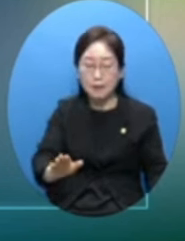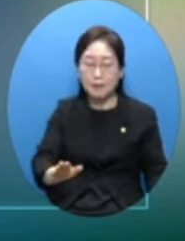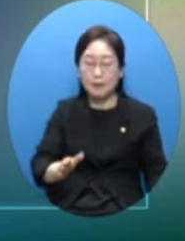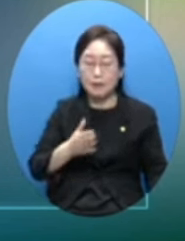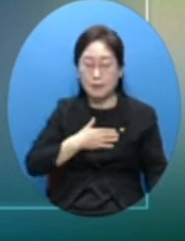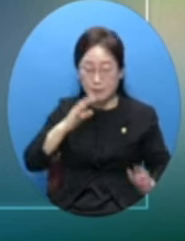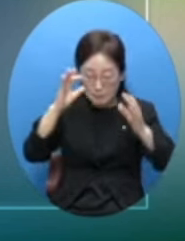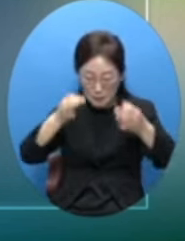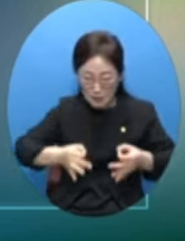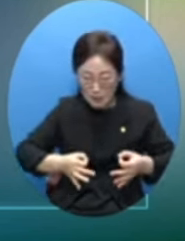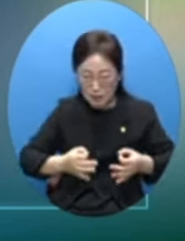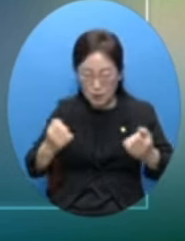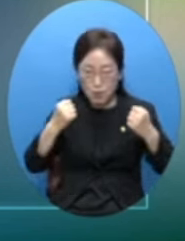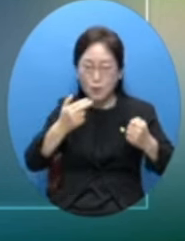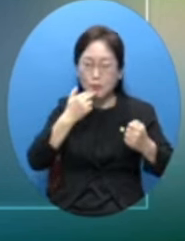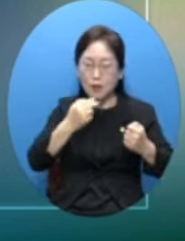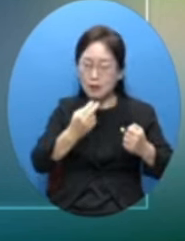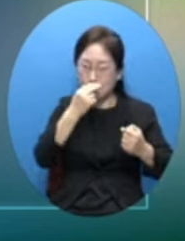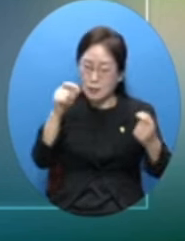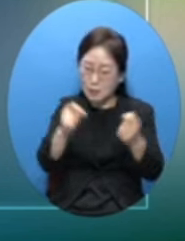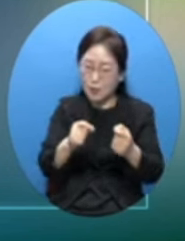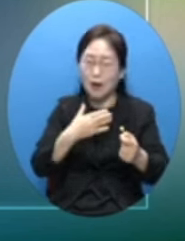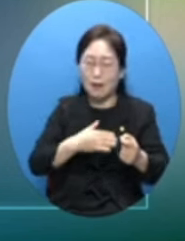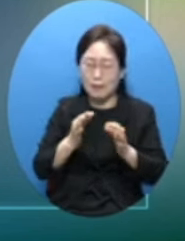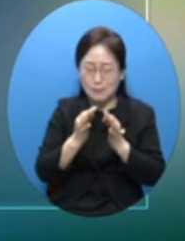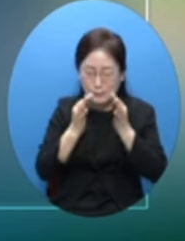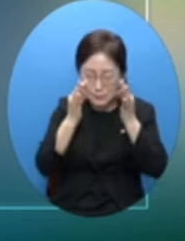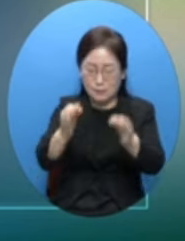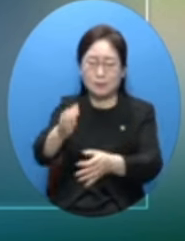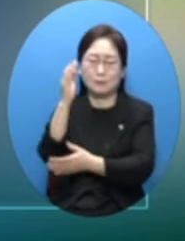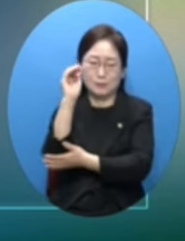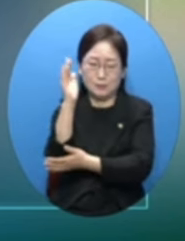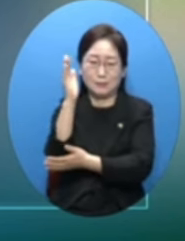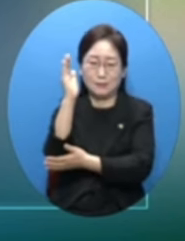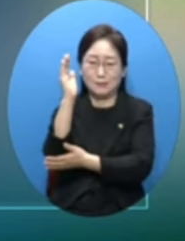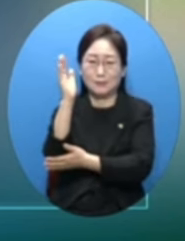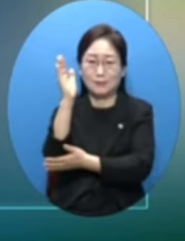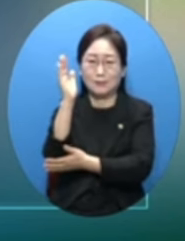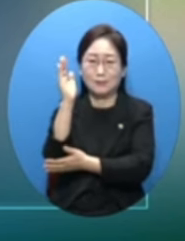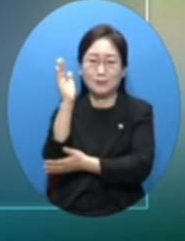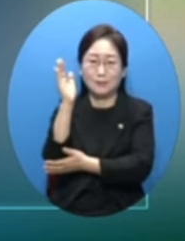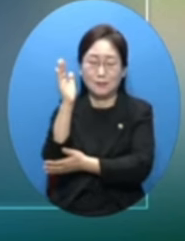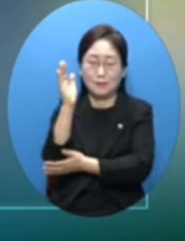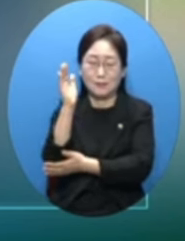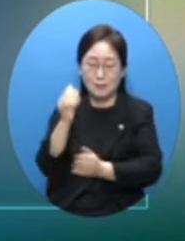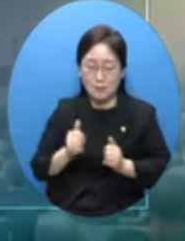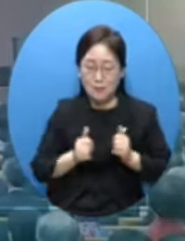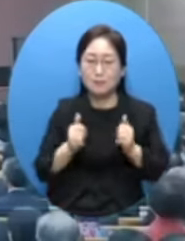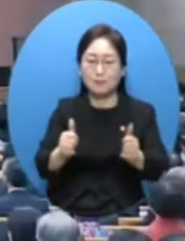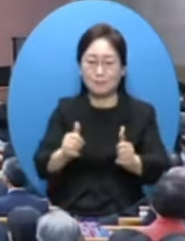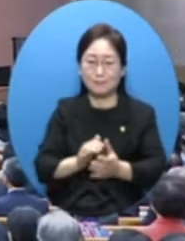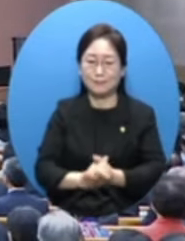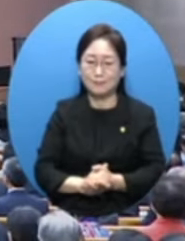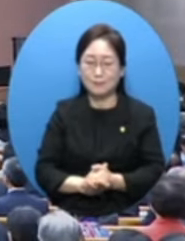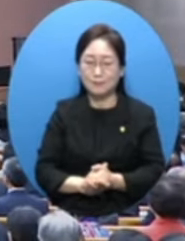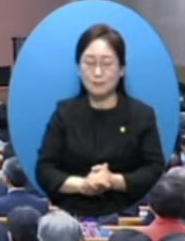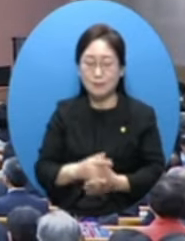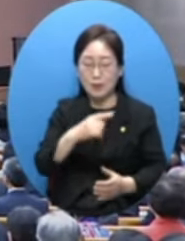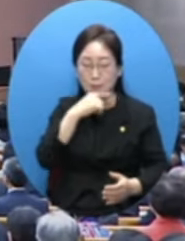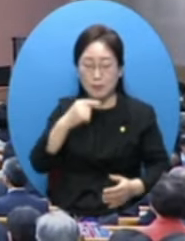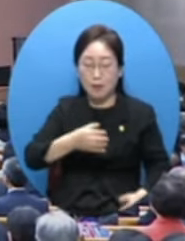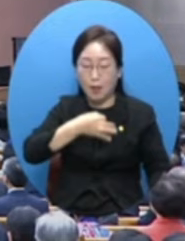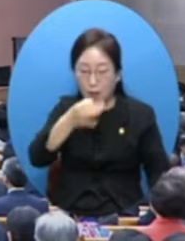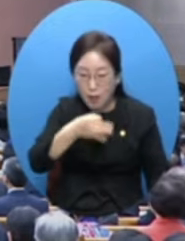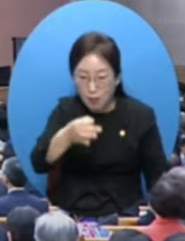못해서 오래 못 살 것을 알았기 때문에 있는 힘을 다하여 말씀을 전하고 사역을 감당했습니다. 때때로 피를 토하기도